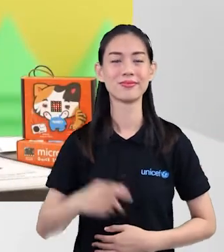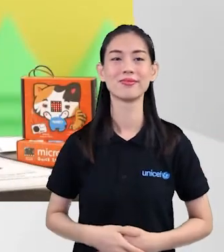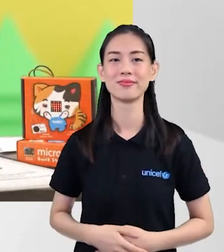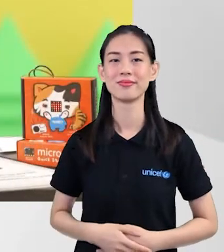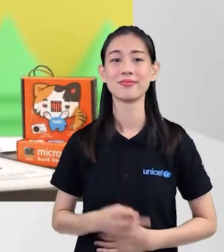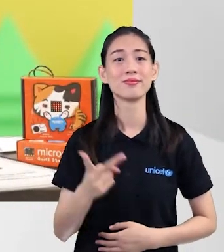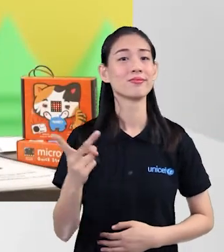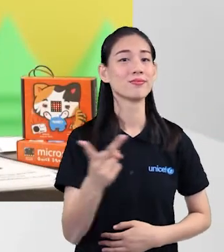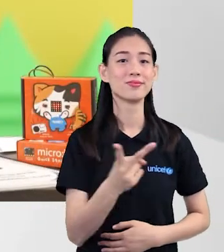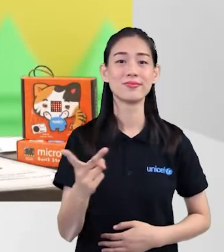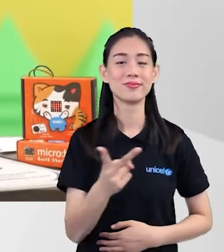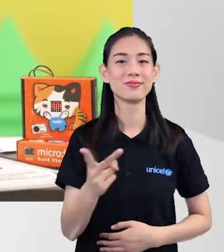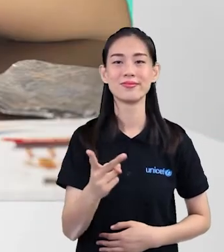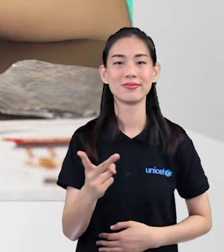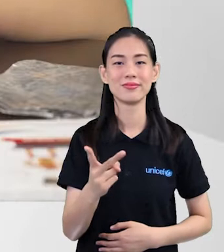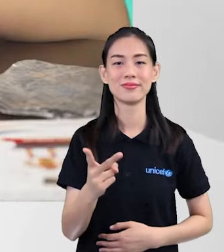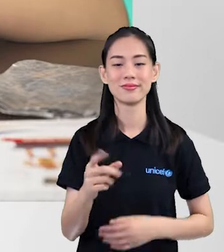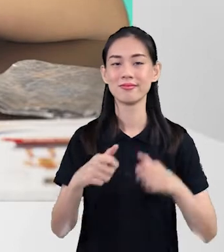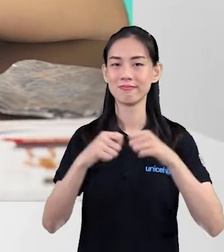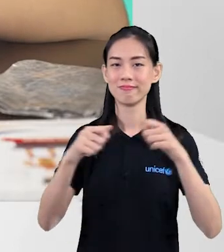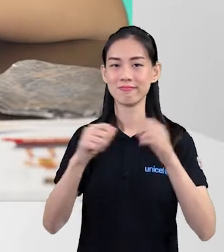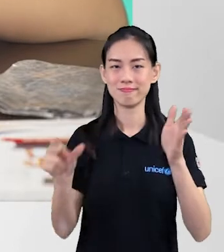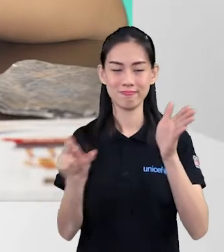Lekatkan kedua-dua kadbod bersama dengan menggunakan blue tack.